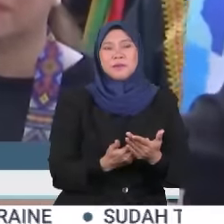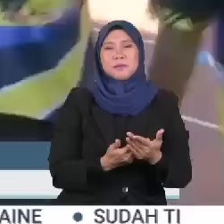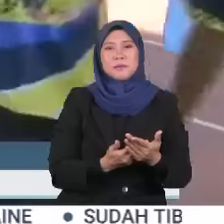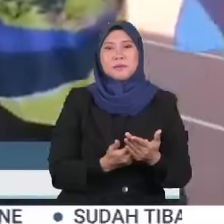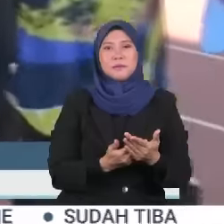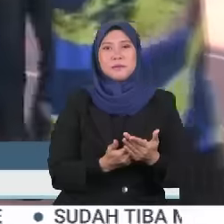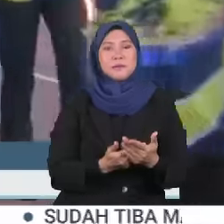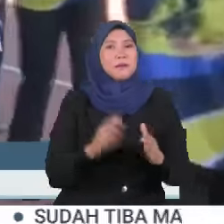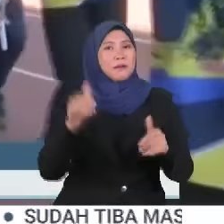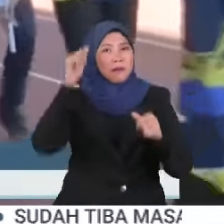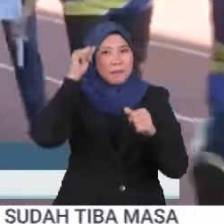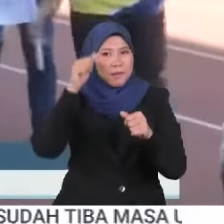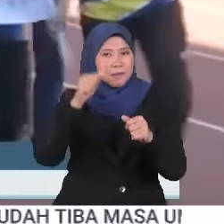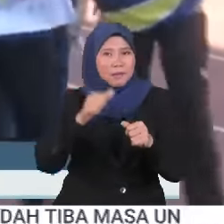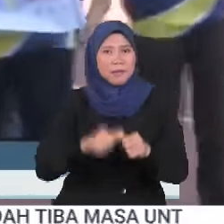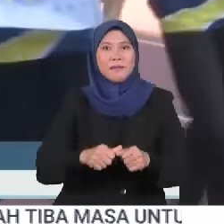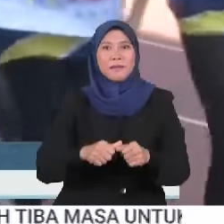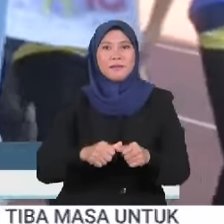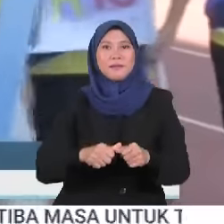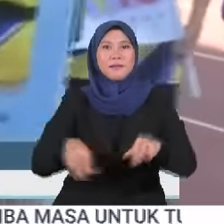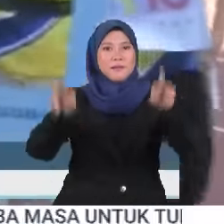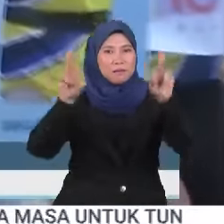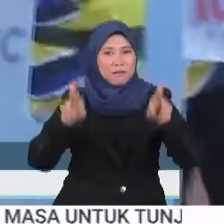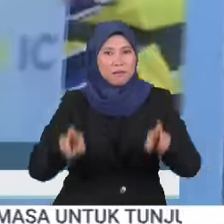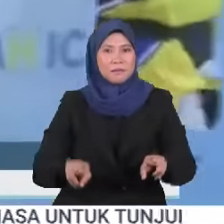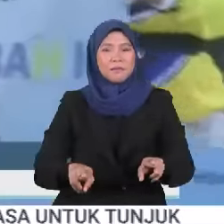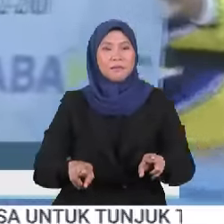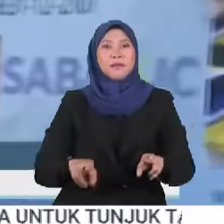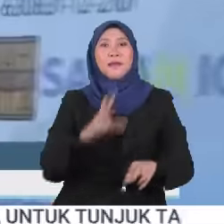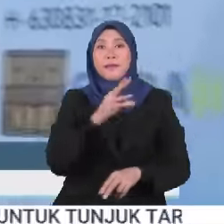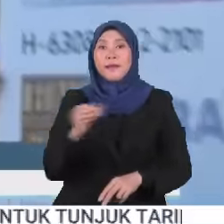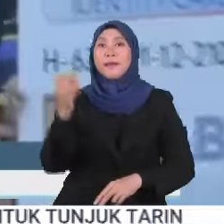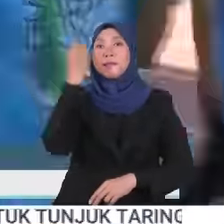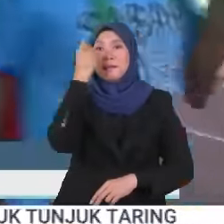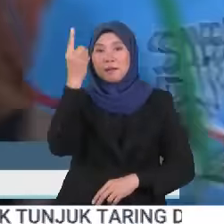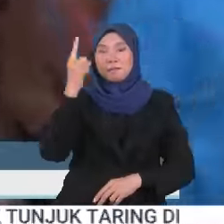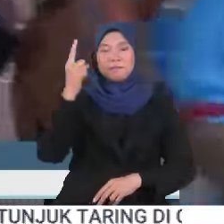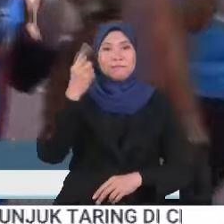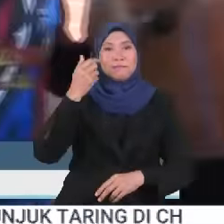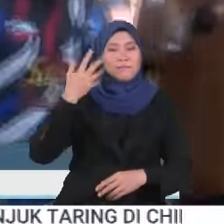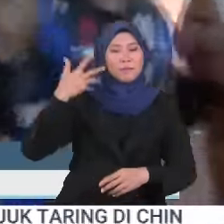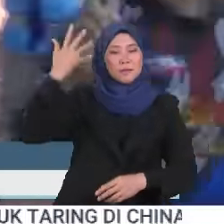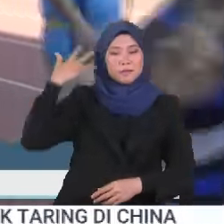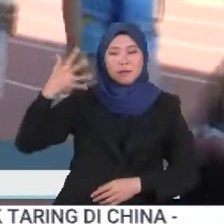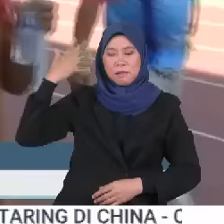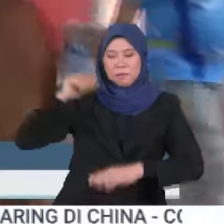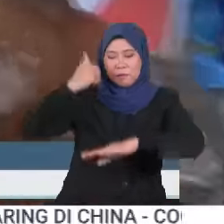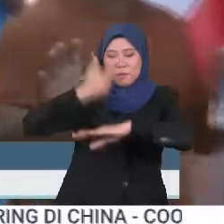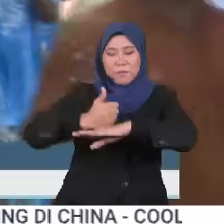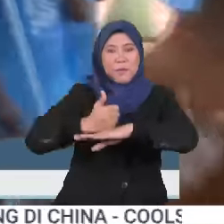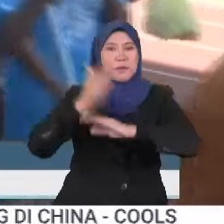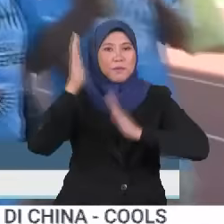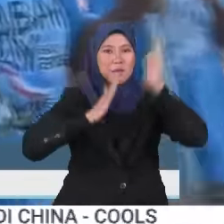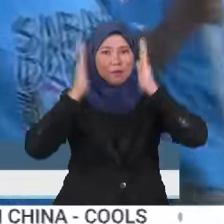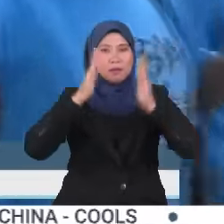untuk memperingati rakyat kita untuk memahami sejarah penumbuhan Malaysia sejarah kemerdekaan